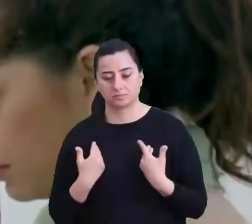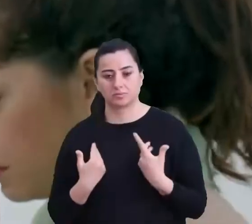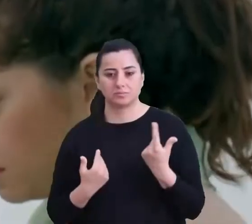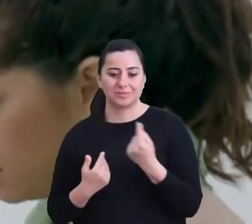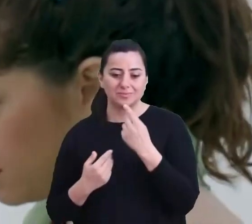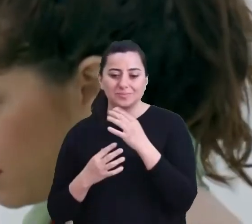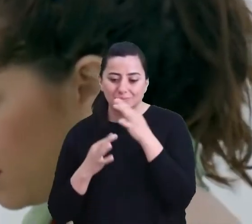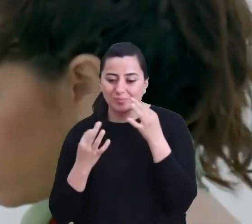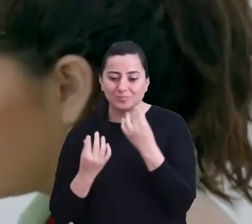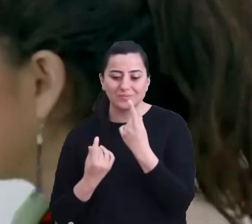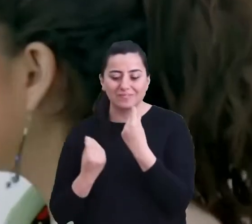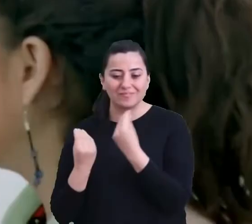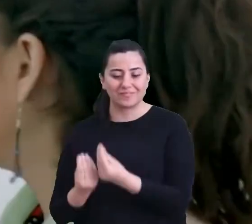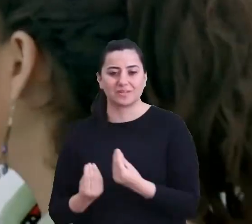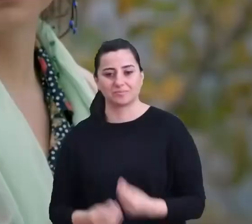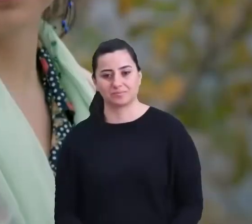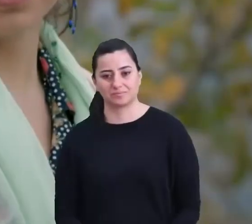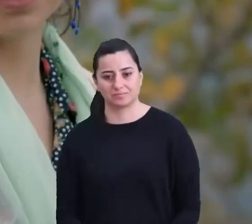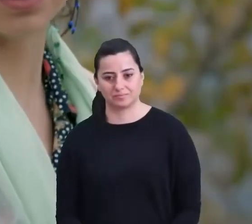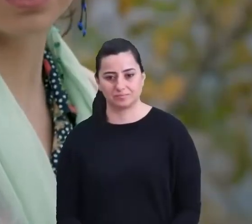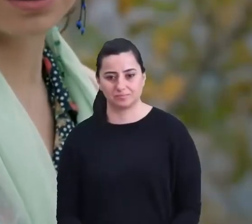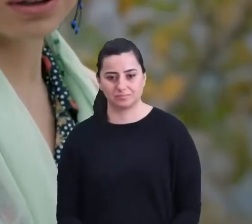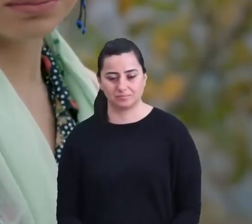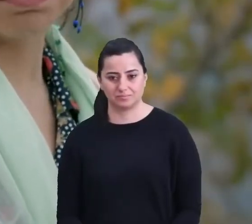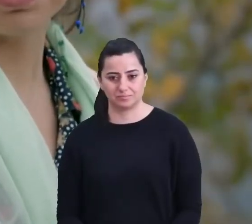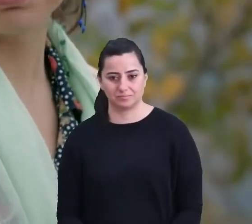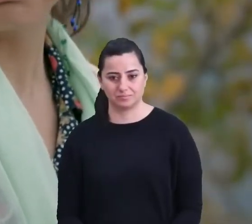Birazcık güler yüz göstersem ne kaybederim dedim.